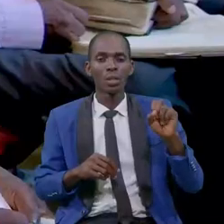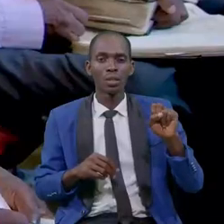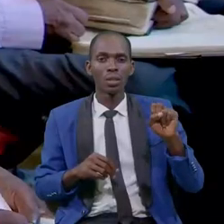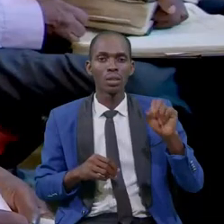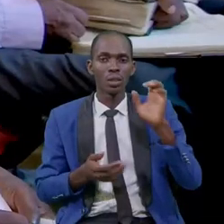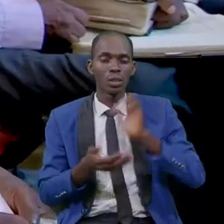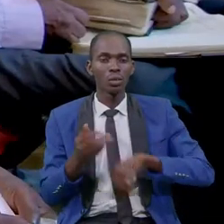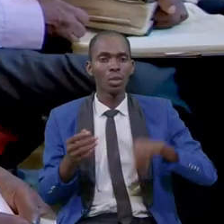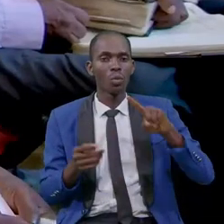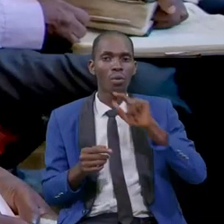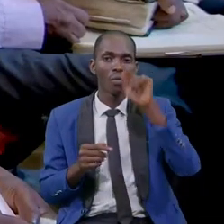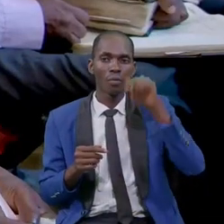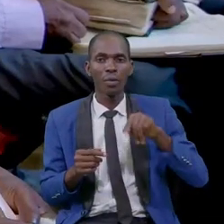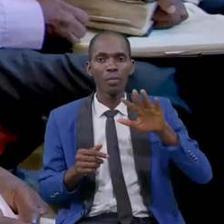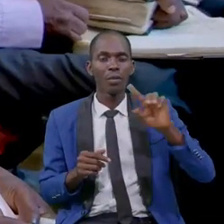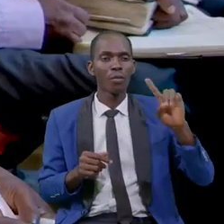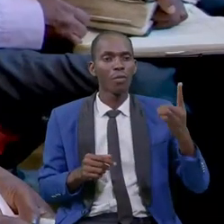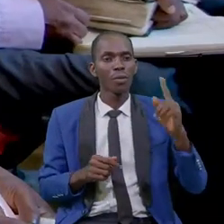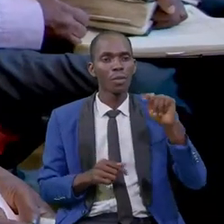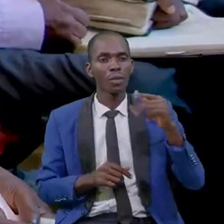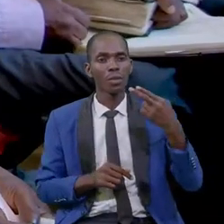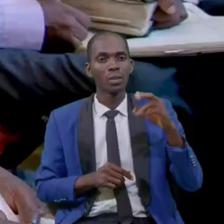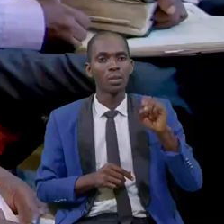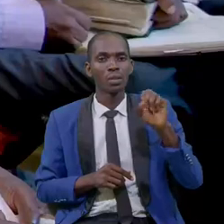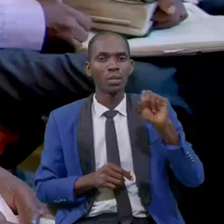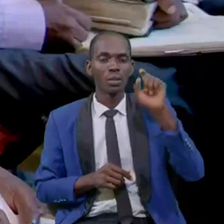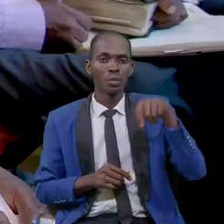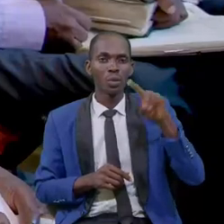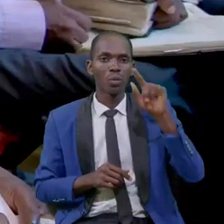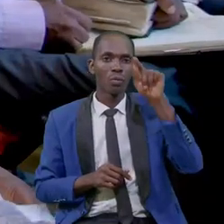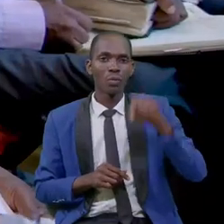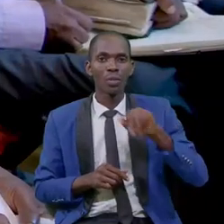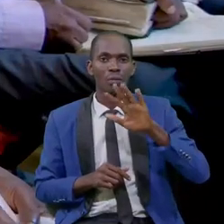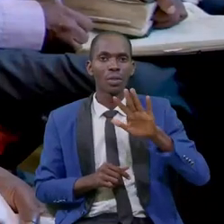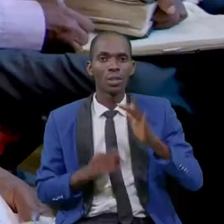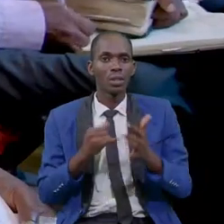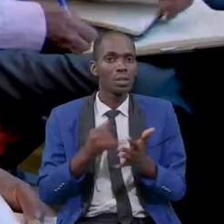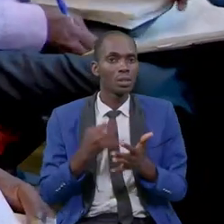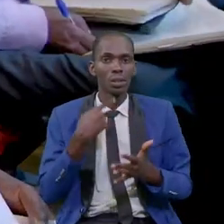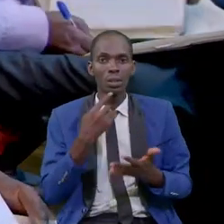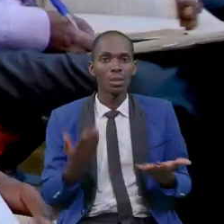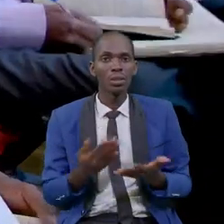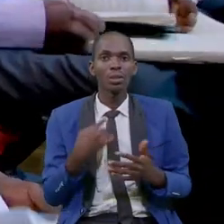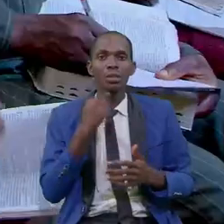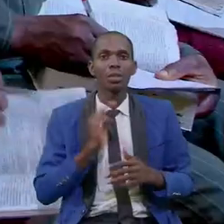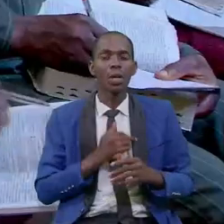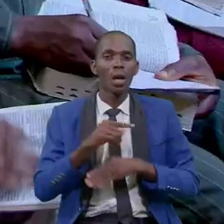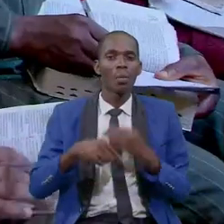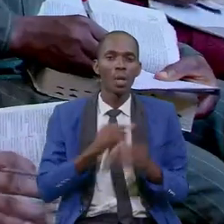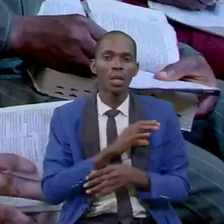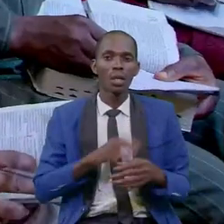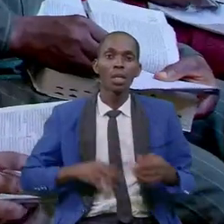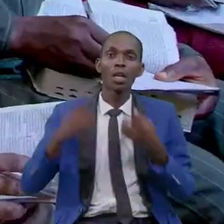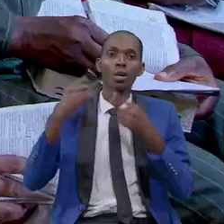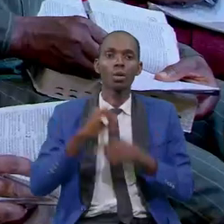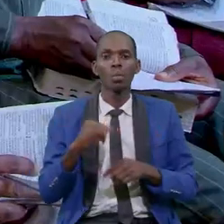Thessaloniciens 1. 1 Thessaloniciens 1, nous lisons le verset 5. Ce qui parle de l'avènement du Seigneur